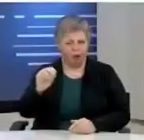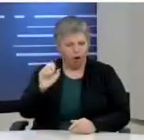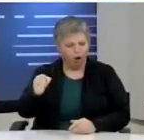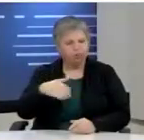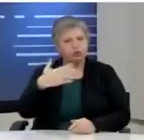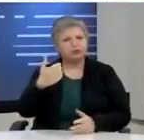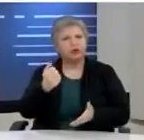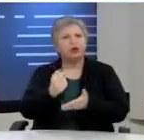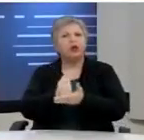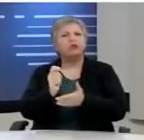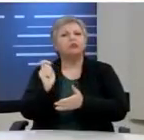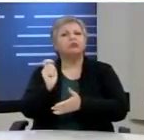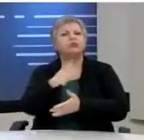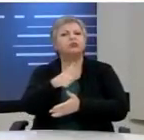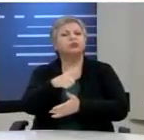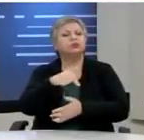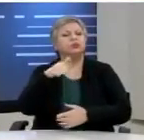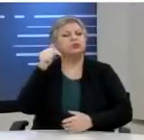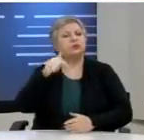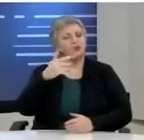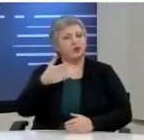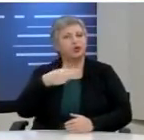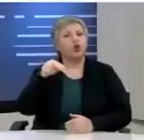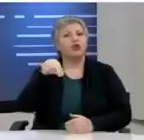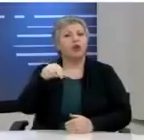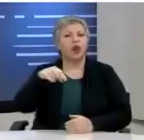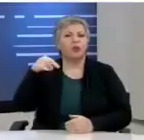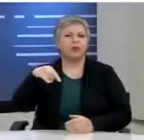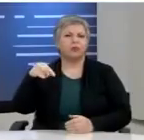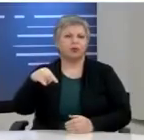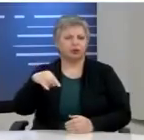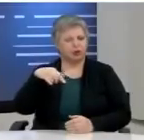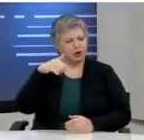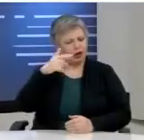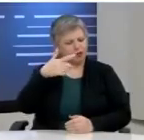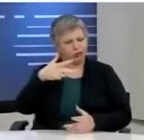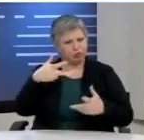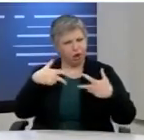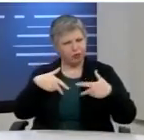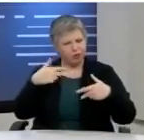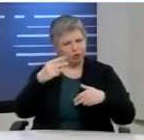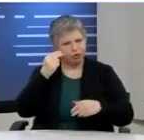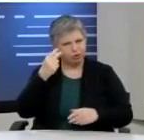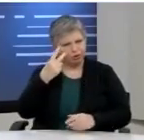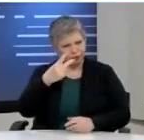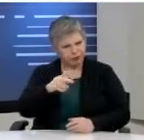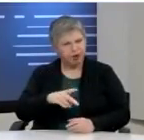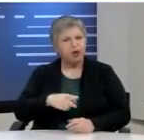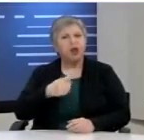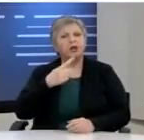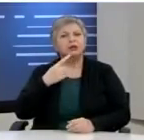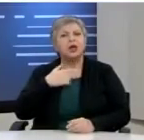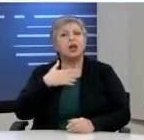επιστολή στον ομόλογό του, τον Νίκολα Ποπόσκι, όπου μίλησε για την ανάγκη κρατικές υπηρεσίες